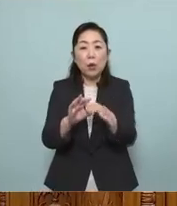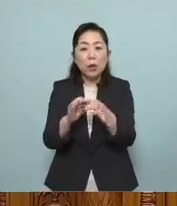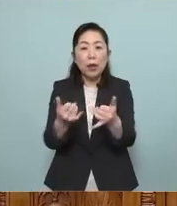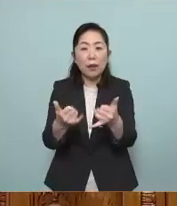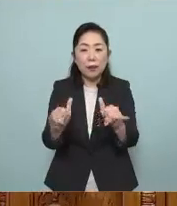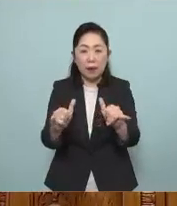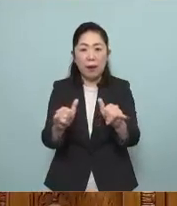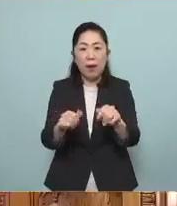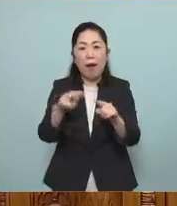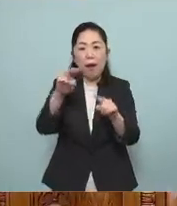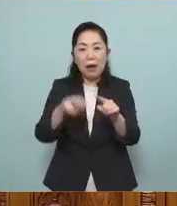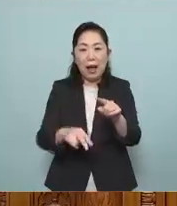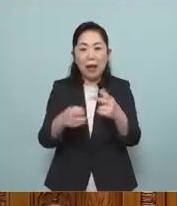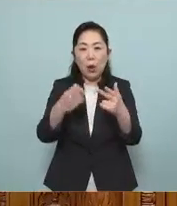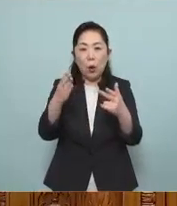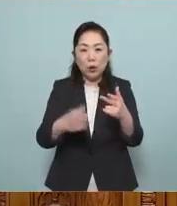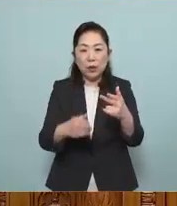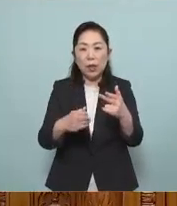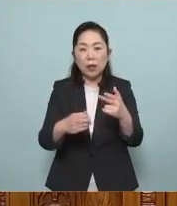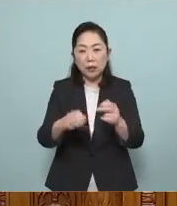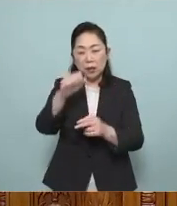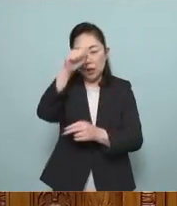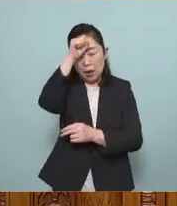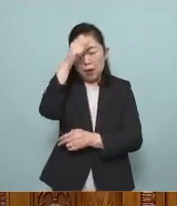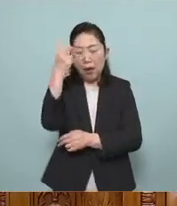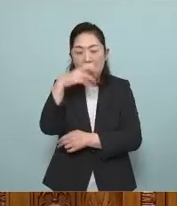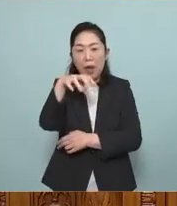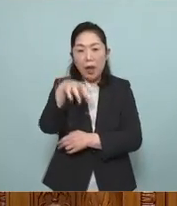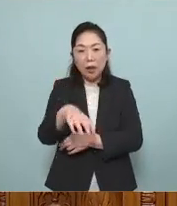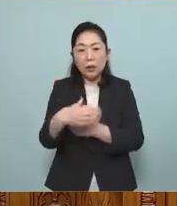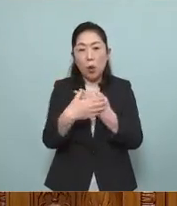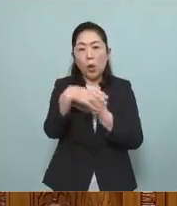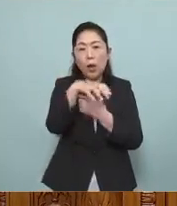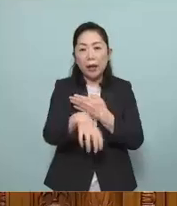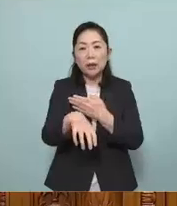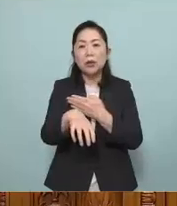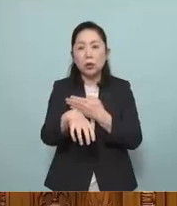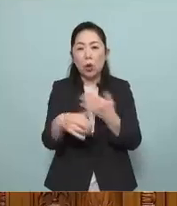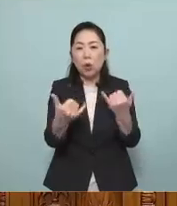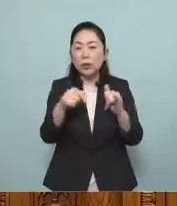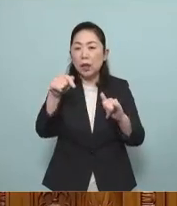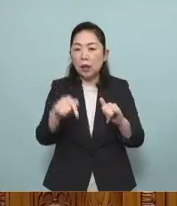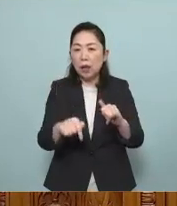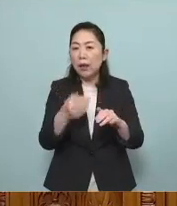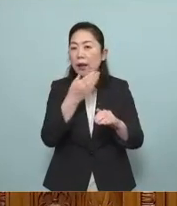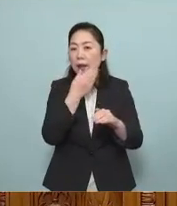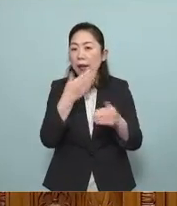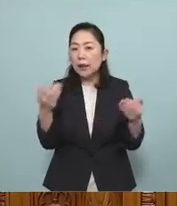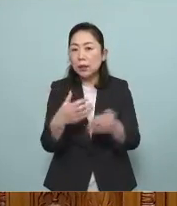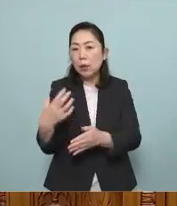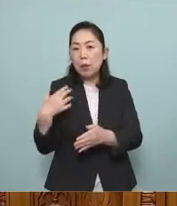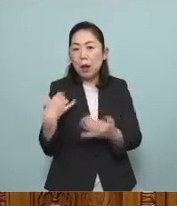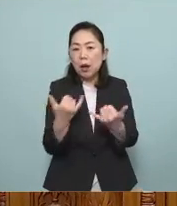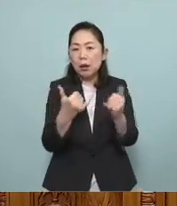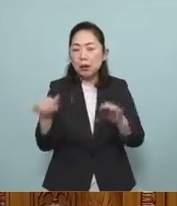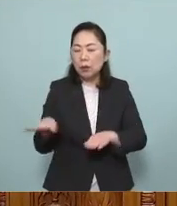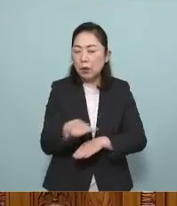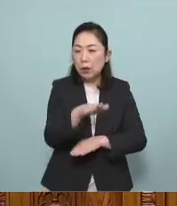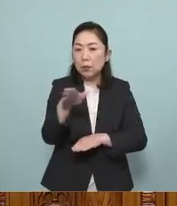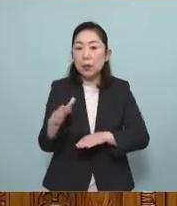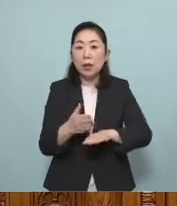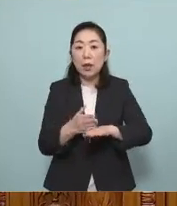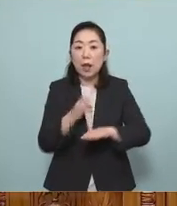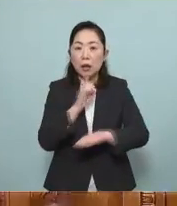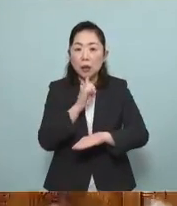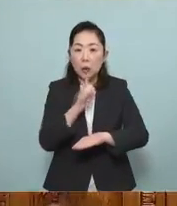施設、検疫所、保健所などのエッセンシャルワーカーの皆さんに深く感